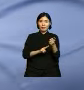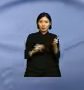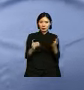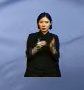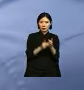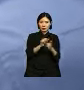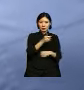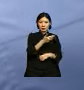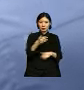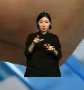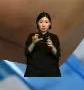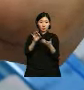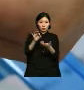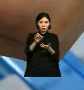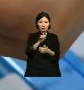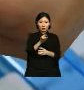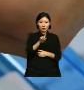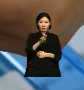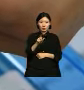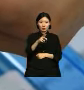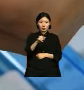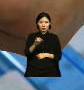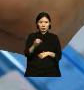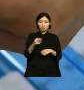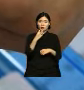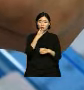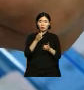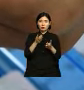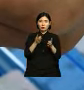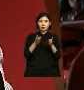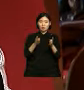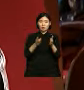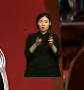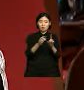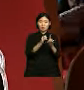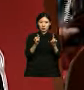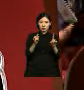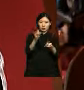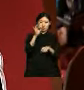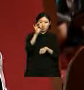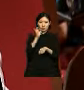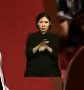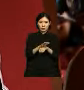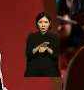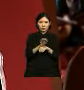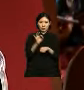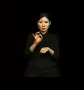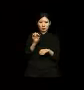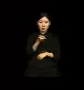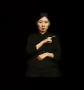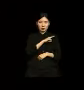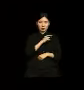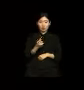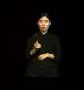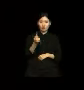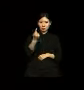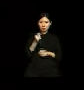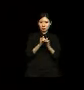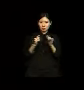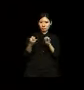한편 하남시에 체 화폐 함 원인은 경기도에서 1인당 구매 금액이 가장 많을 정도로 시민들의 호응이